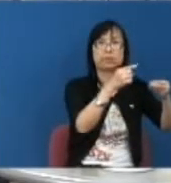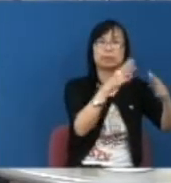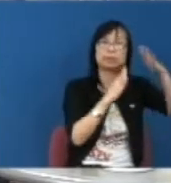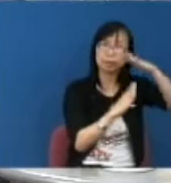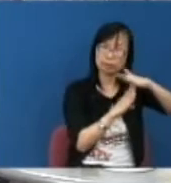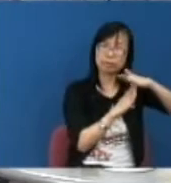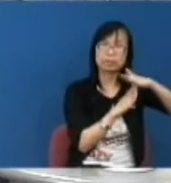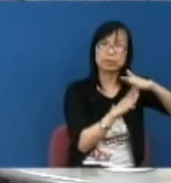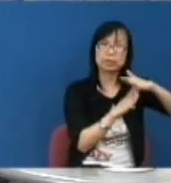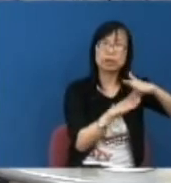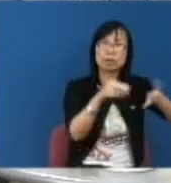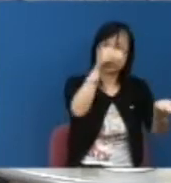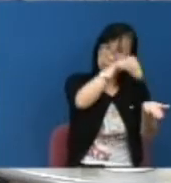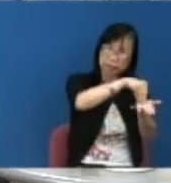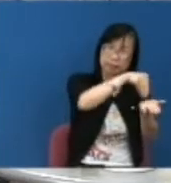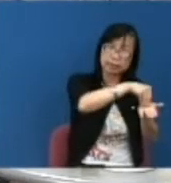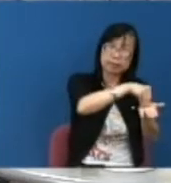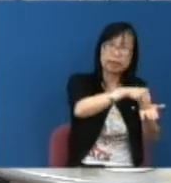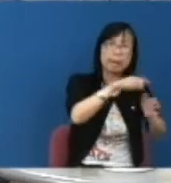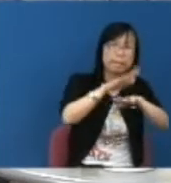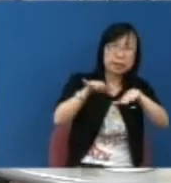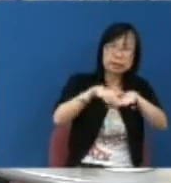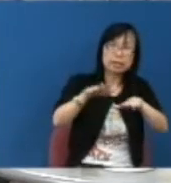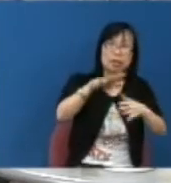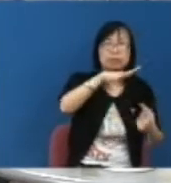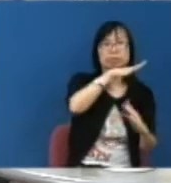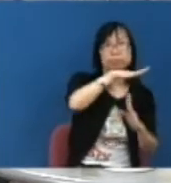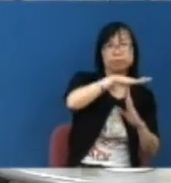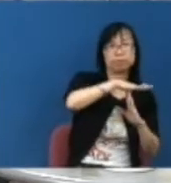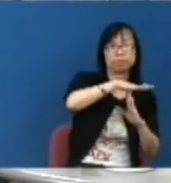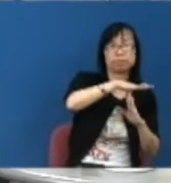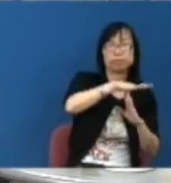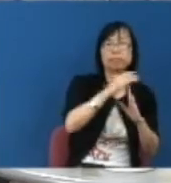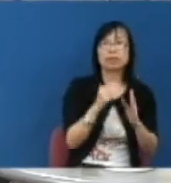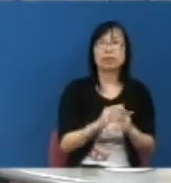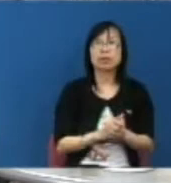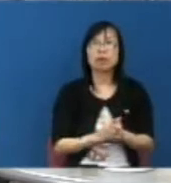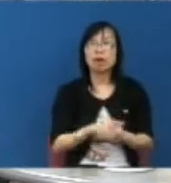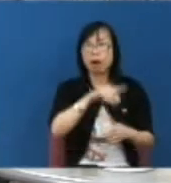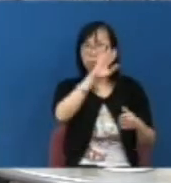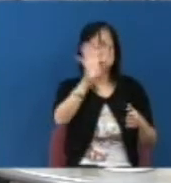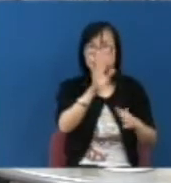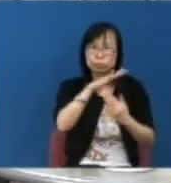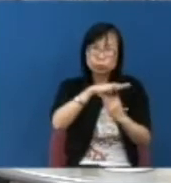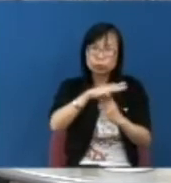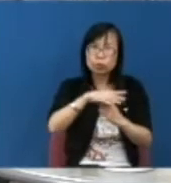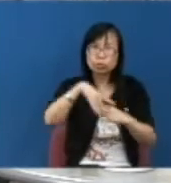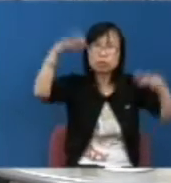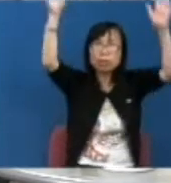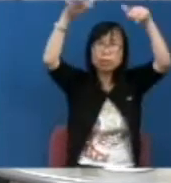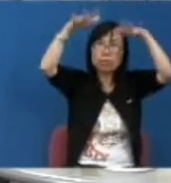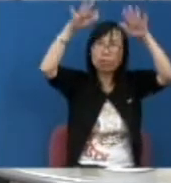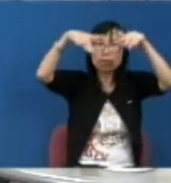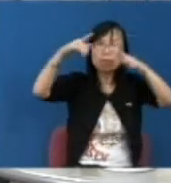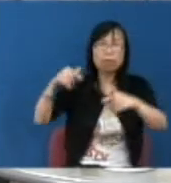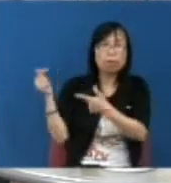停噶啦。 哦， 我哋可以 set 嘅。咁平時就可以唔喐，咁唔喐你話咁嗰啲雨水，如果係不停咁落大雨，點算咧？其實我哋亦